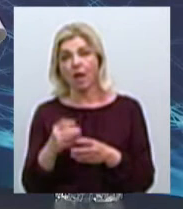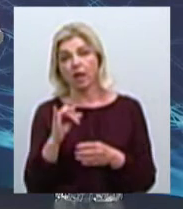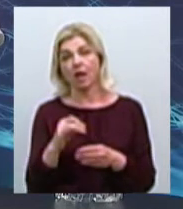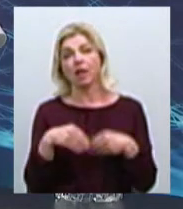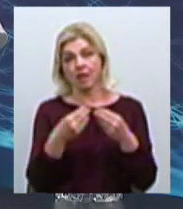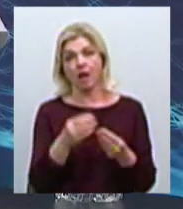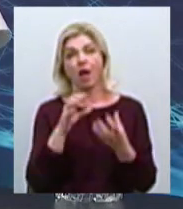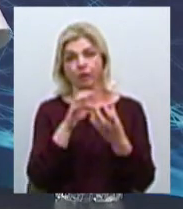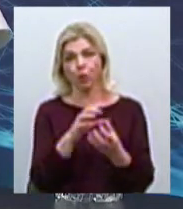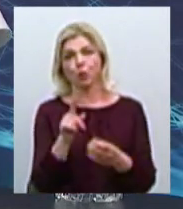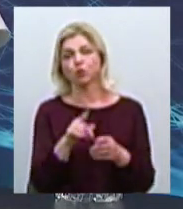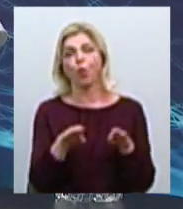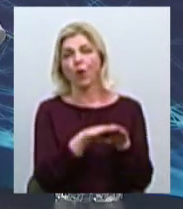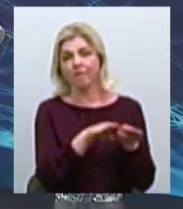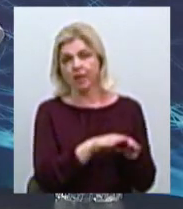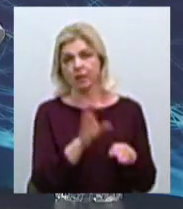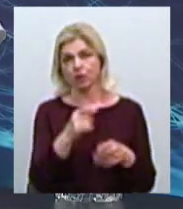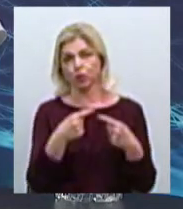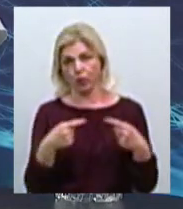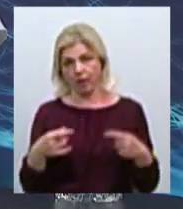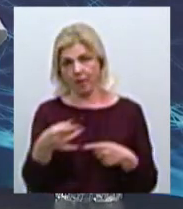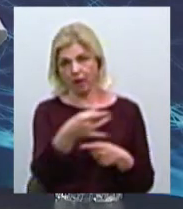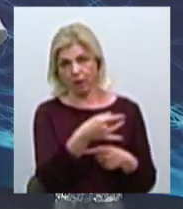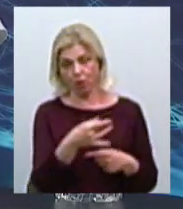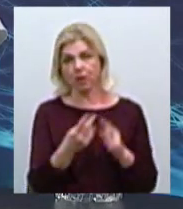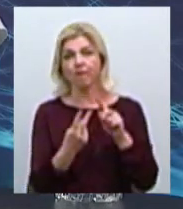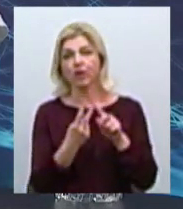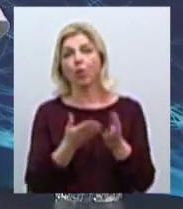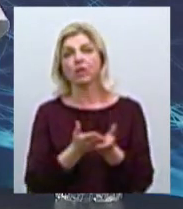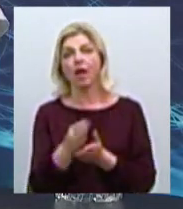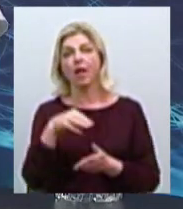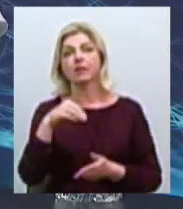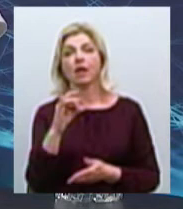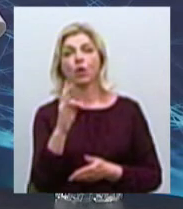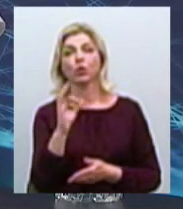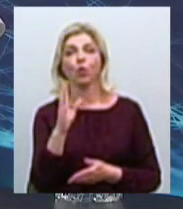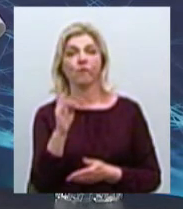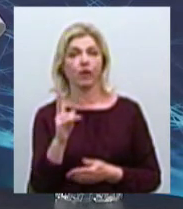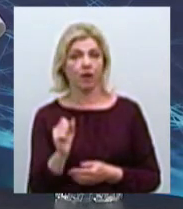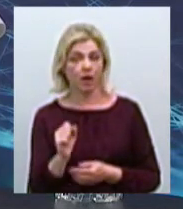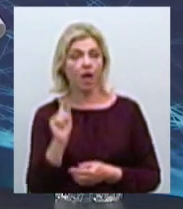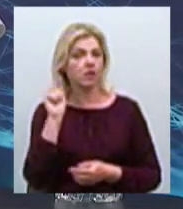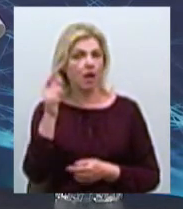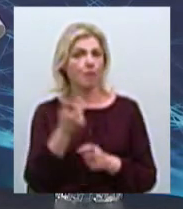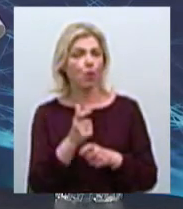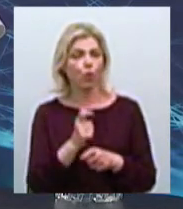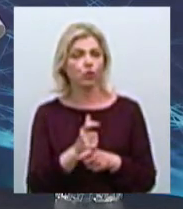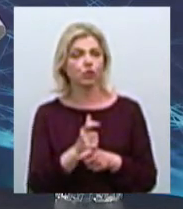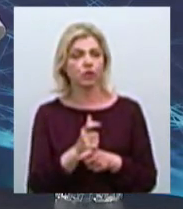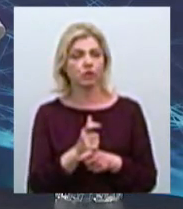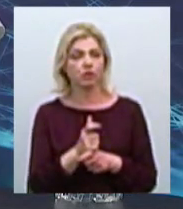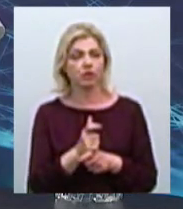уравнять с остальными районами. Второе направление – это Терновка. Там очень большие нарекания на